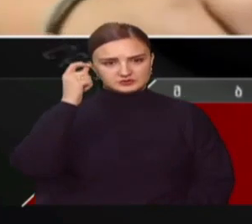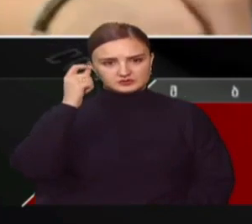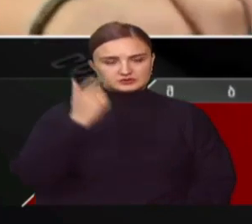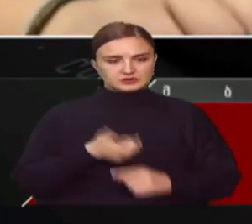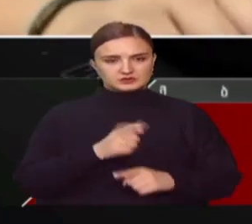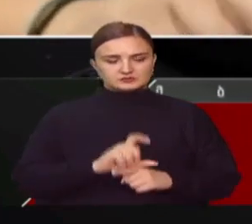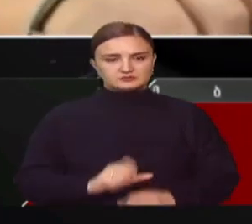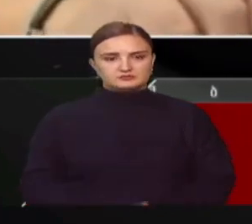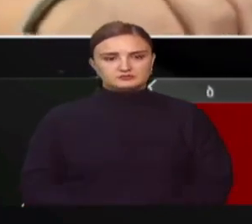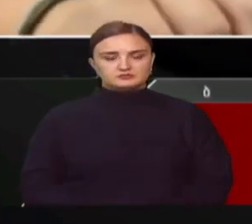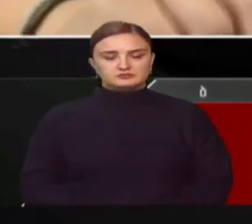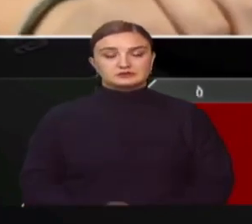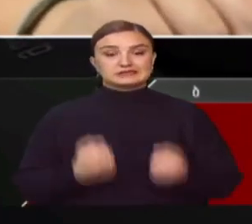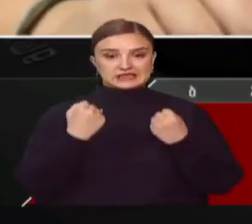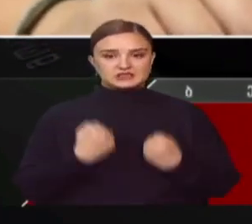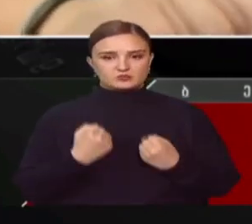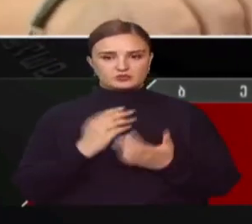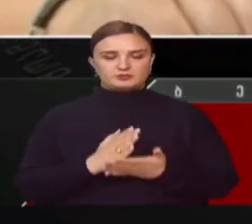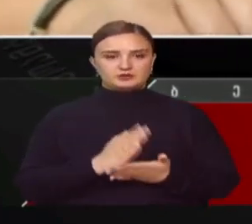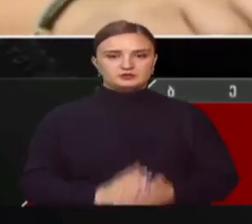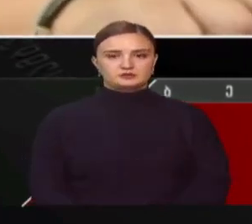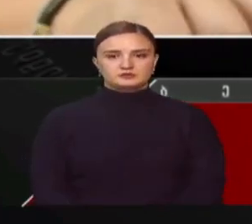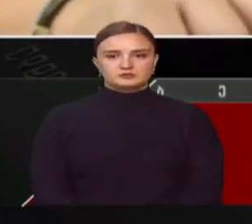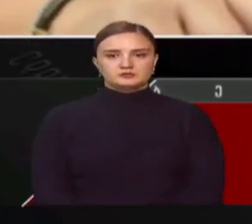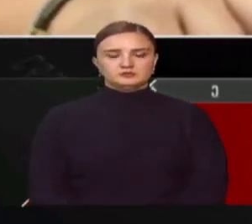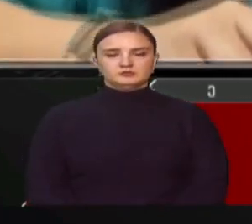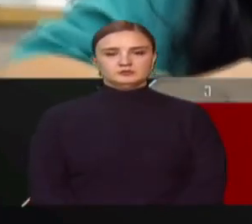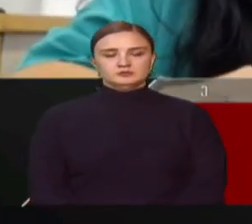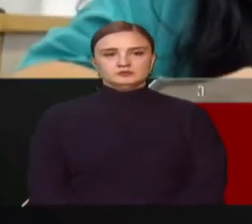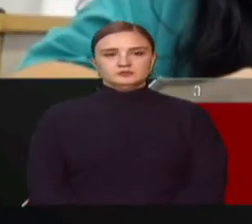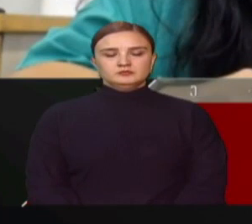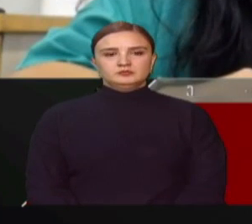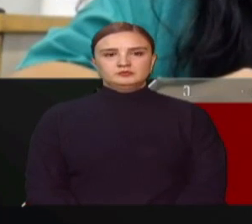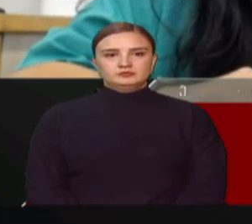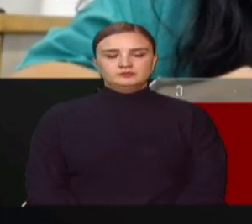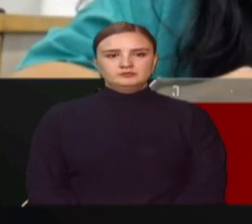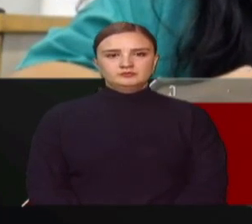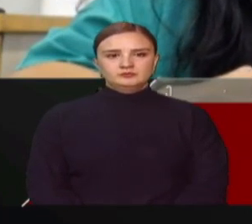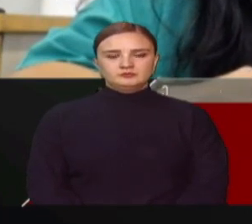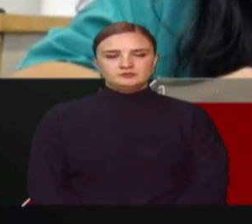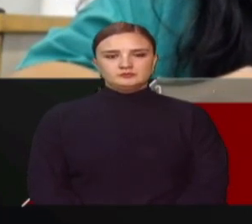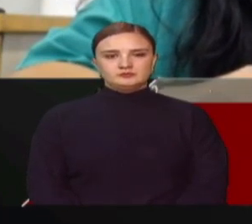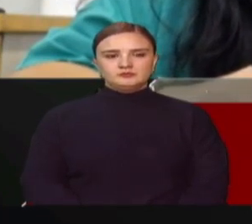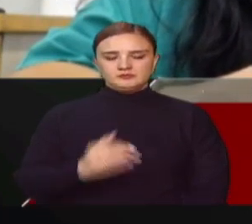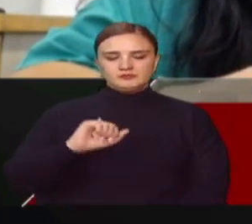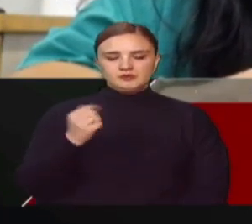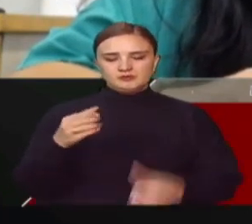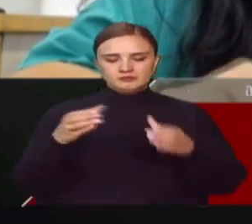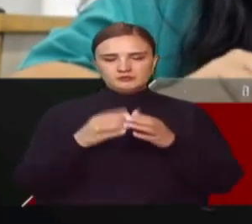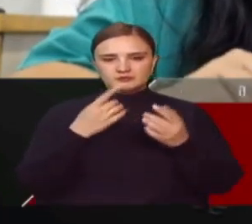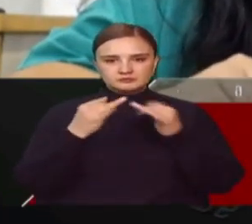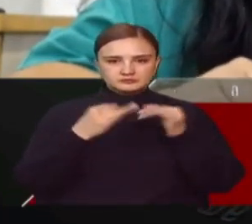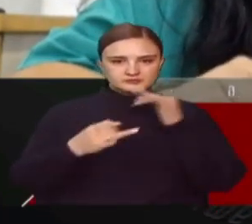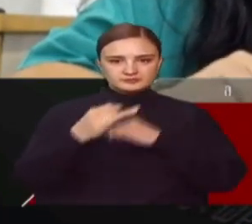ფსიქოლოგიურად ძალიან დაძაბულები. თუ ლაპარაკობთ თქვენ მეგობრები გარშემო, რაში